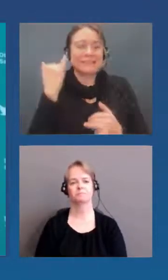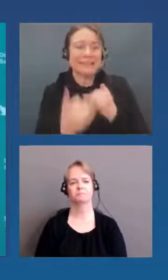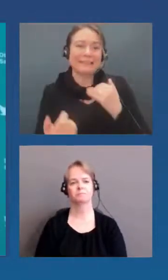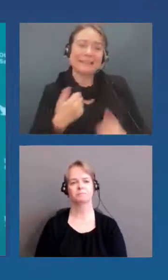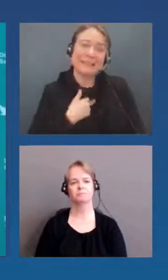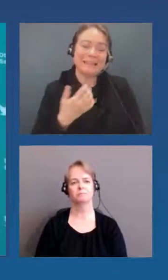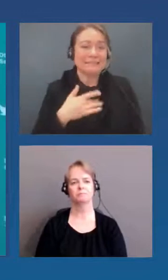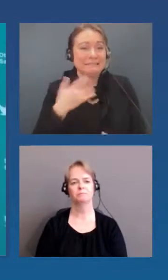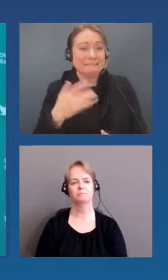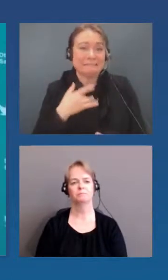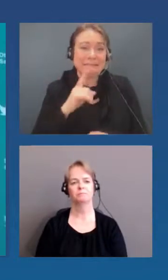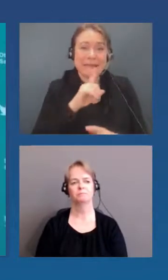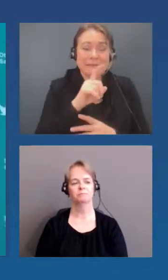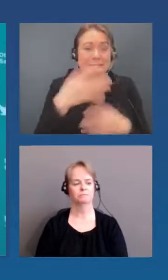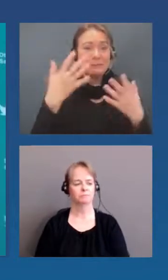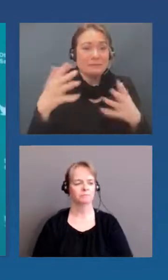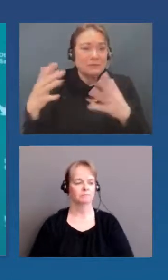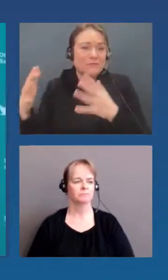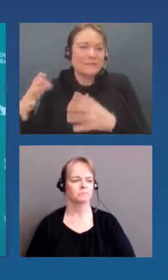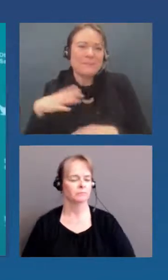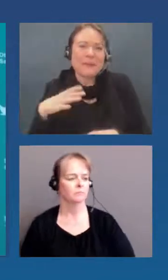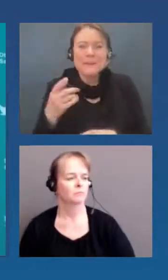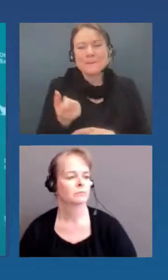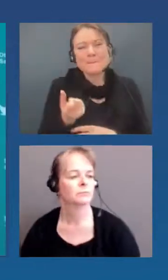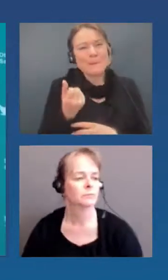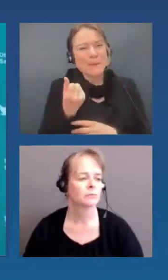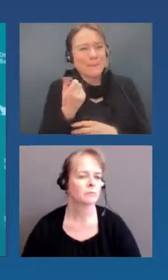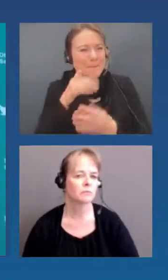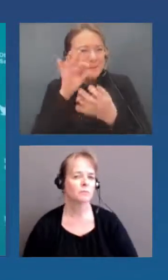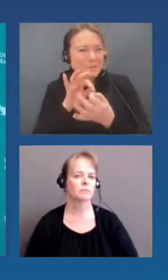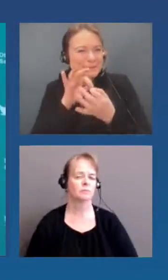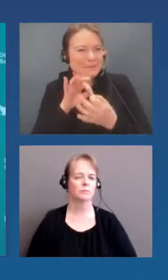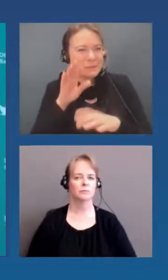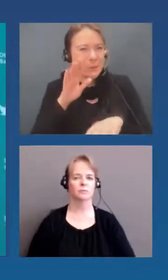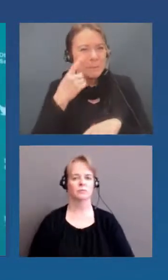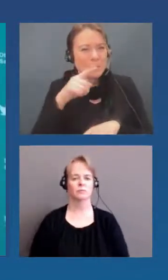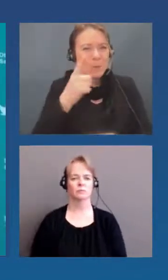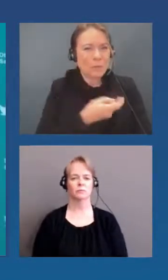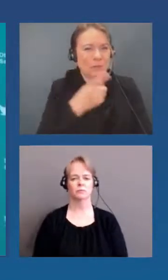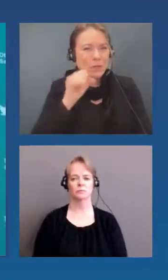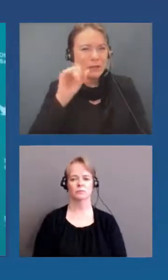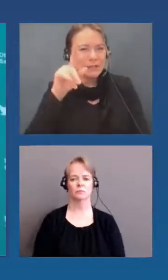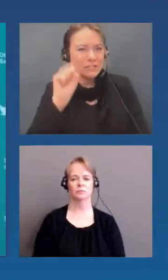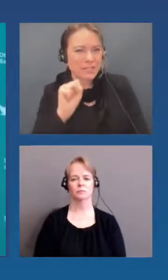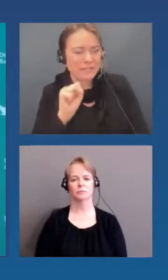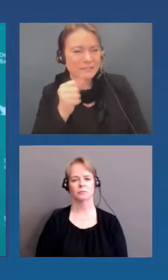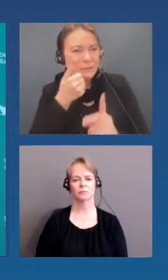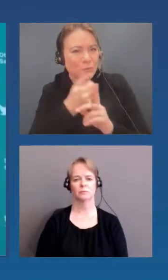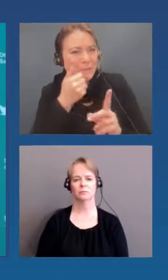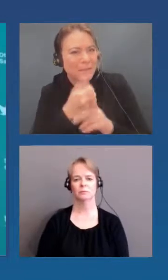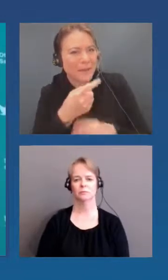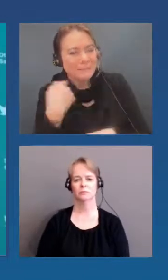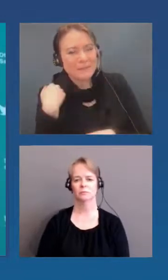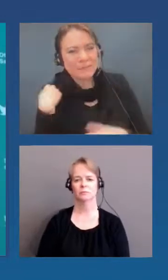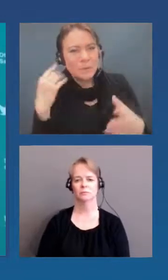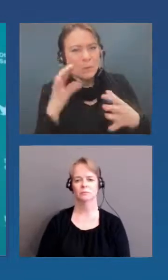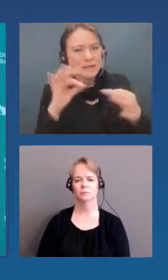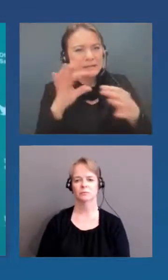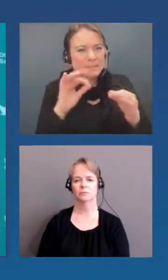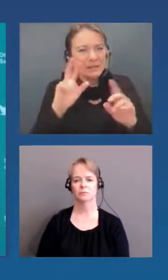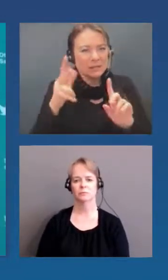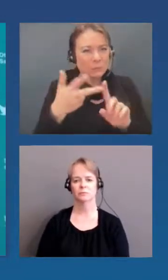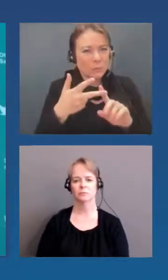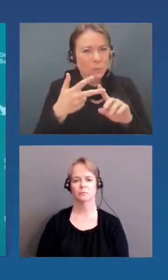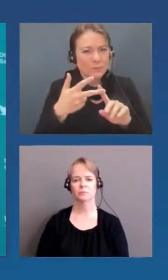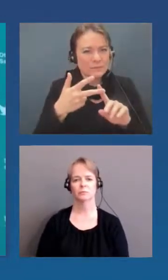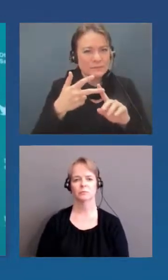ont pas mal toutes été posées, mais j'aurais quand même des précisions à demander à Dr. Etches. Dr. Etches, vous avez laissé entendre qu'une 3e vague s'en